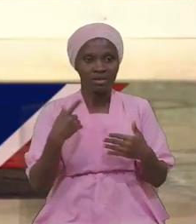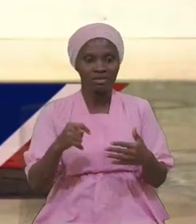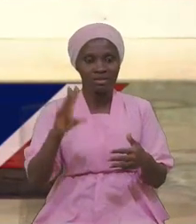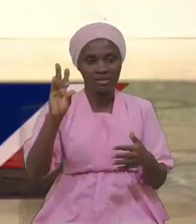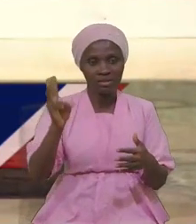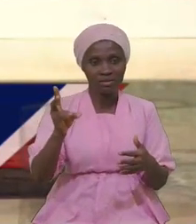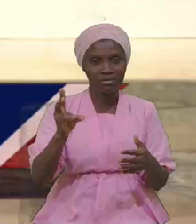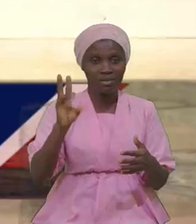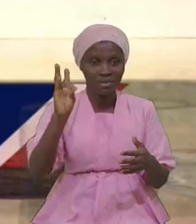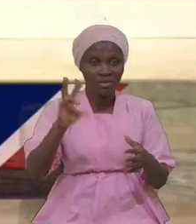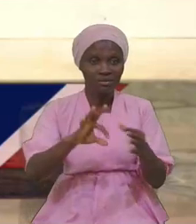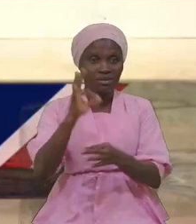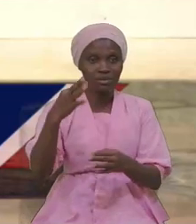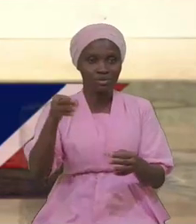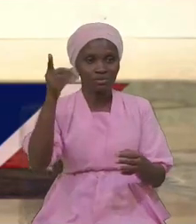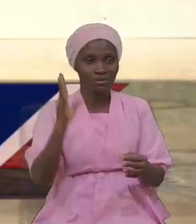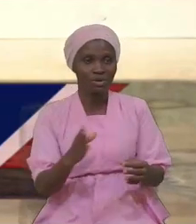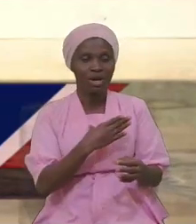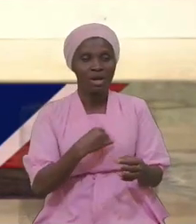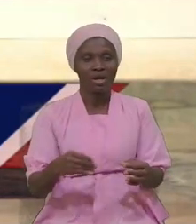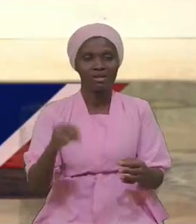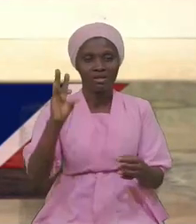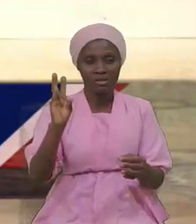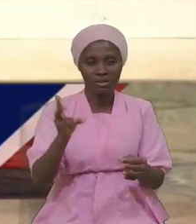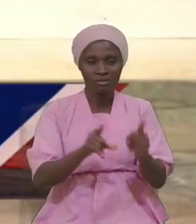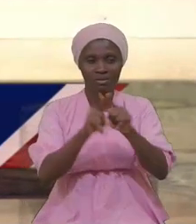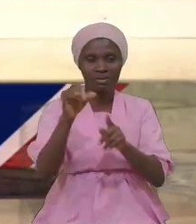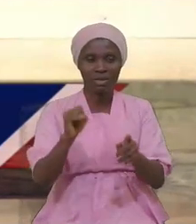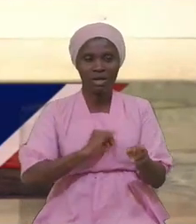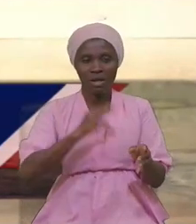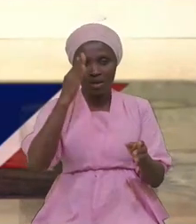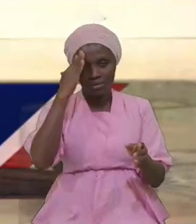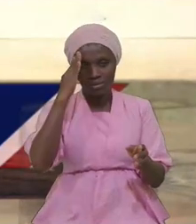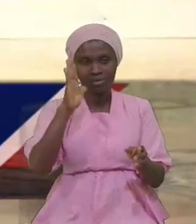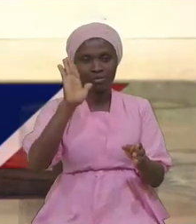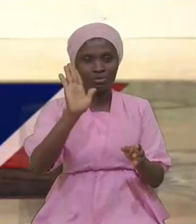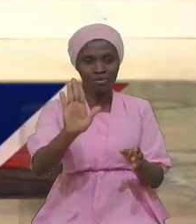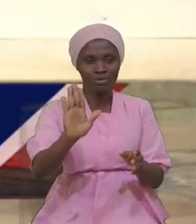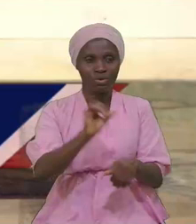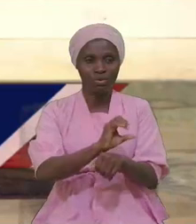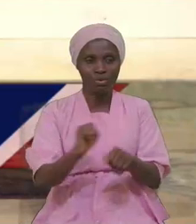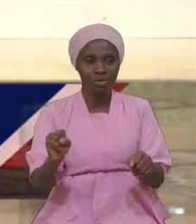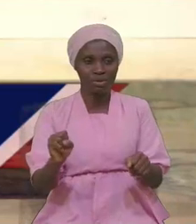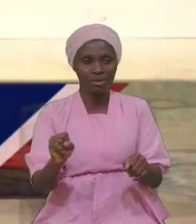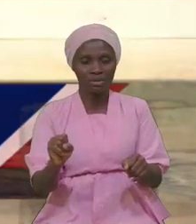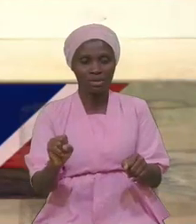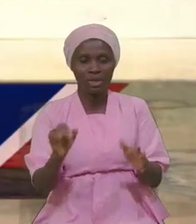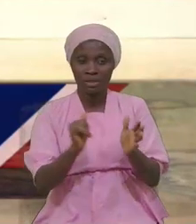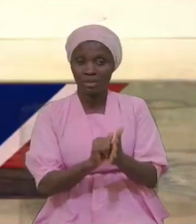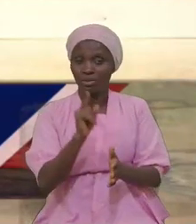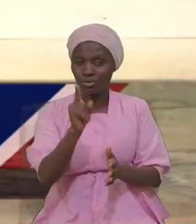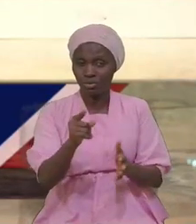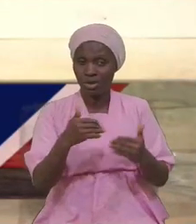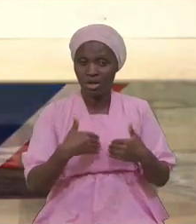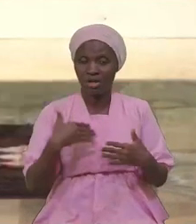Les sept étoiles se réfèrent aux églises. Je connais tes œuvres,